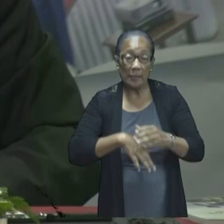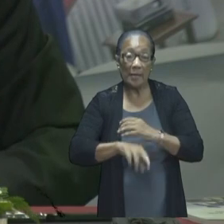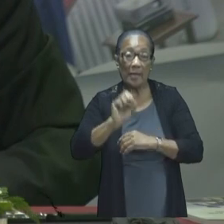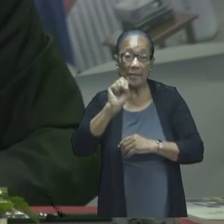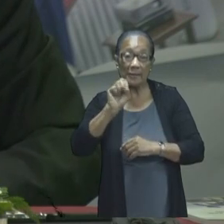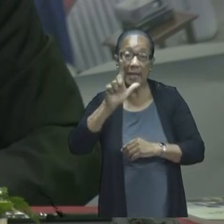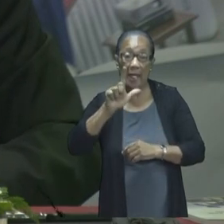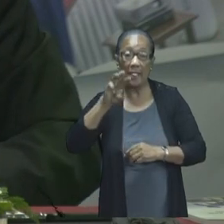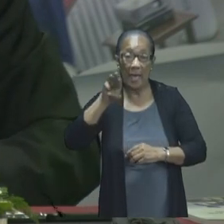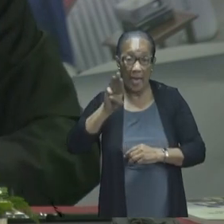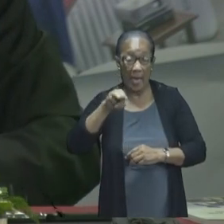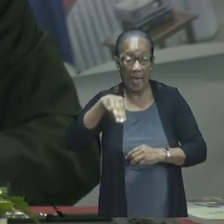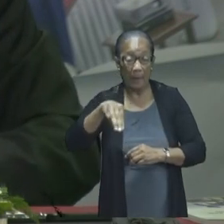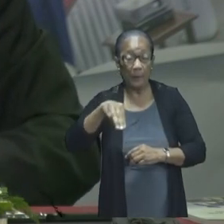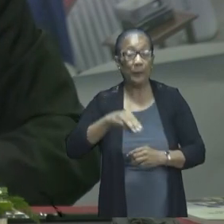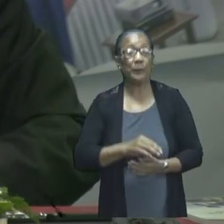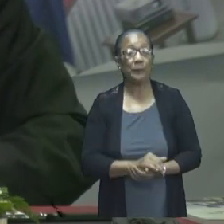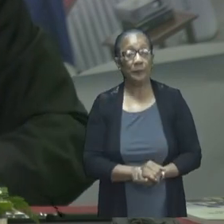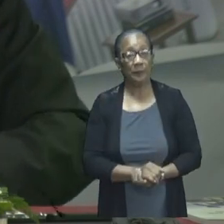dazzle en organisatie